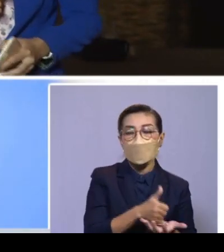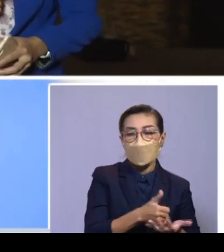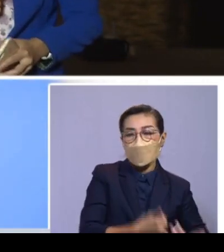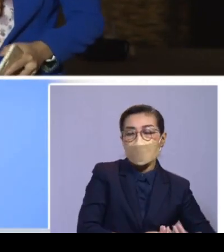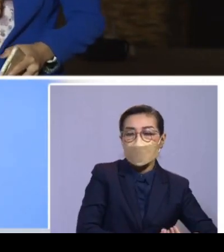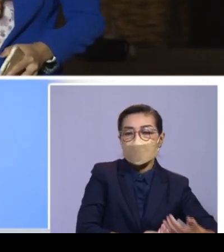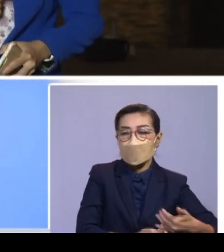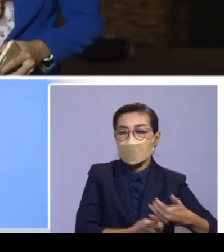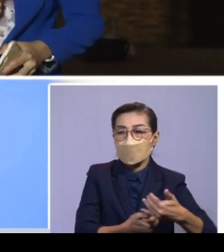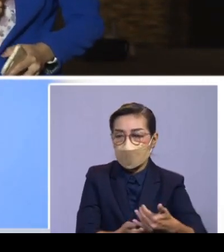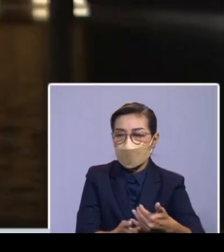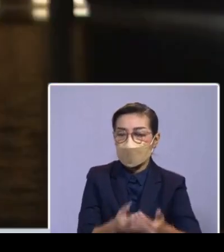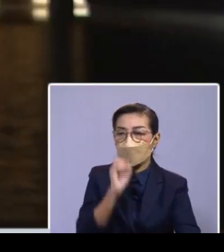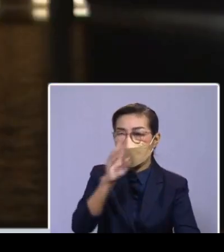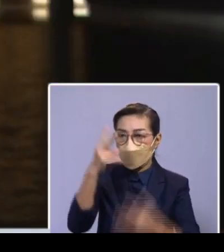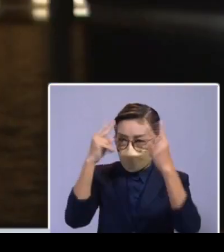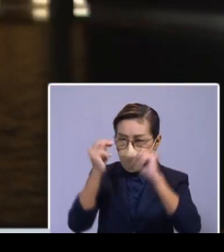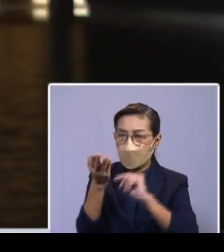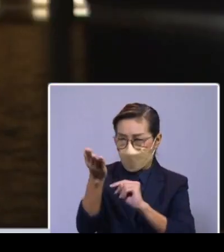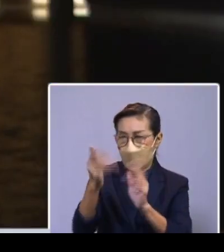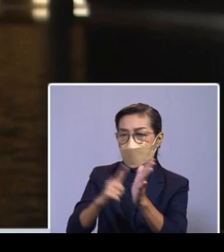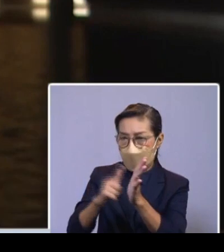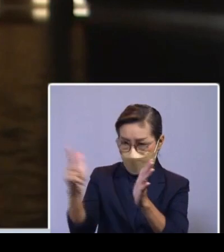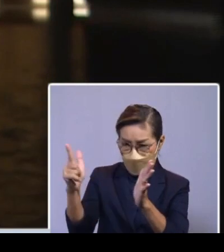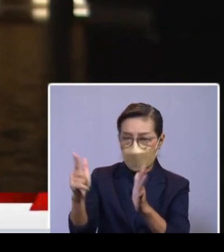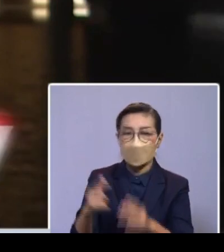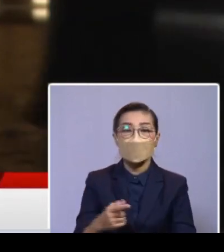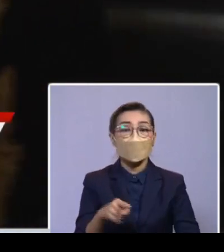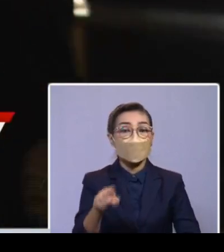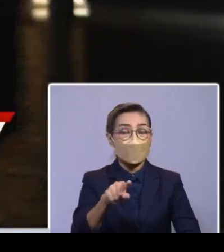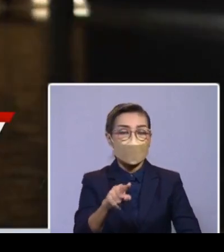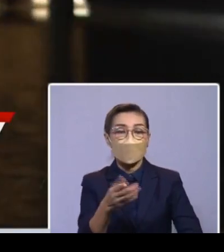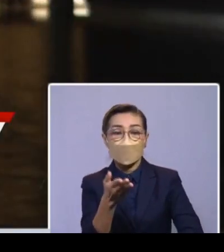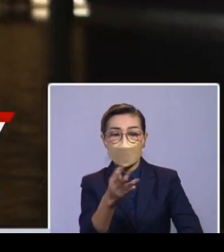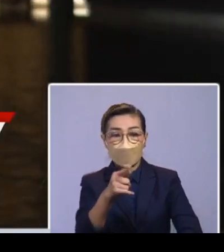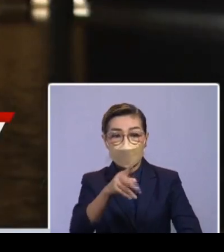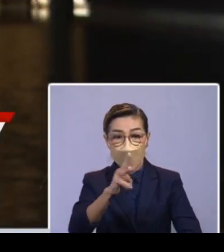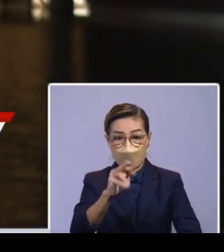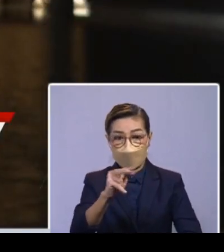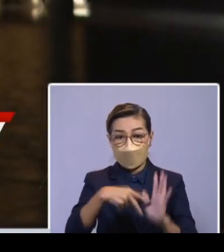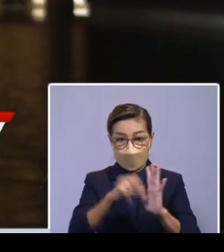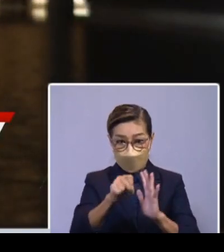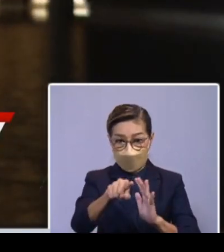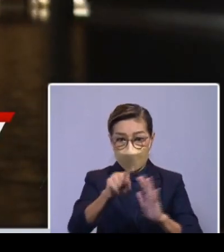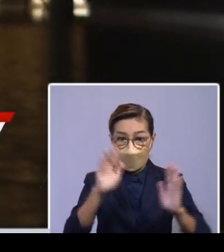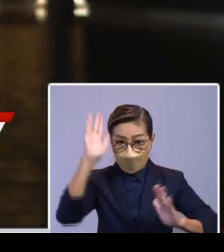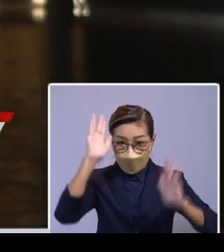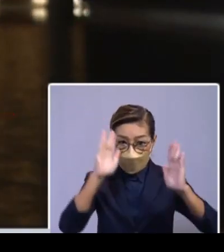ขณะที่ฝ่ายค้านก็ขอให้ร้อยเอกธรรมนัสพรหมเผ่าร่วมโหวตไม่ไว้วางใจนายกรัฐมนตรีค่ะ